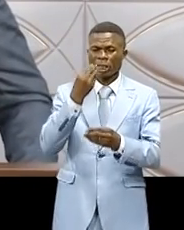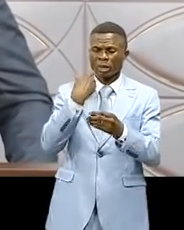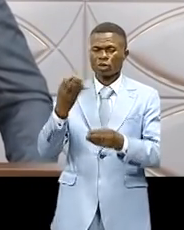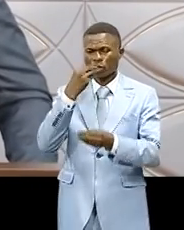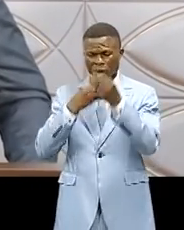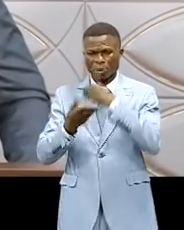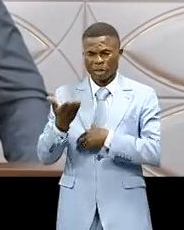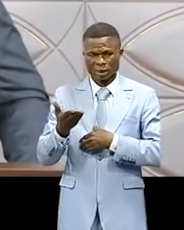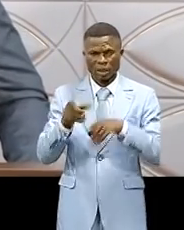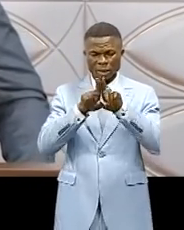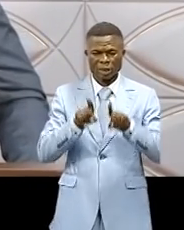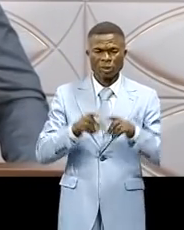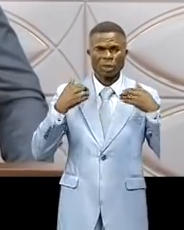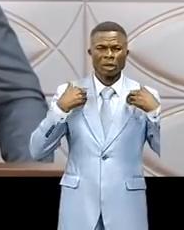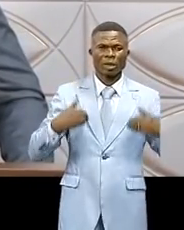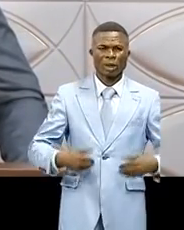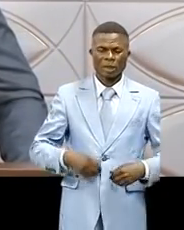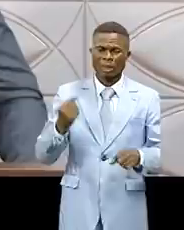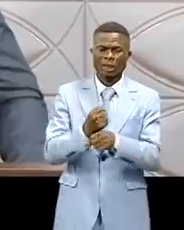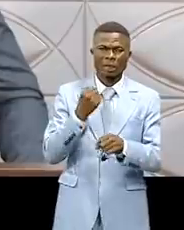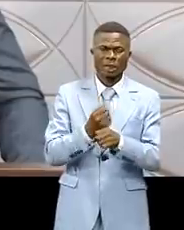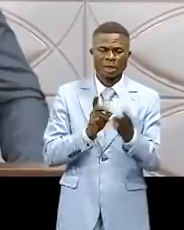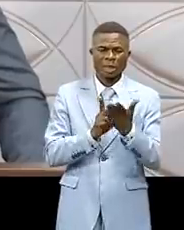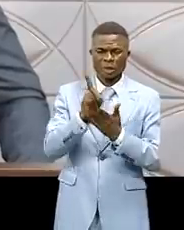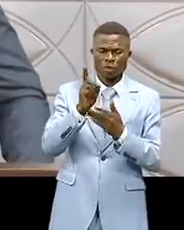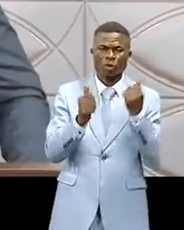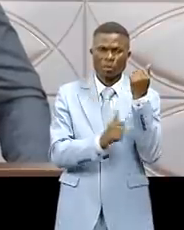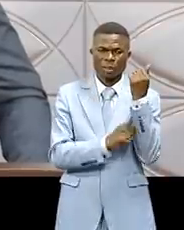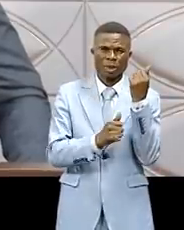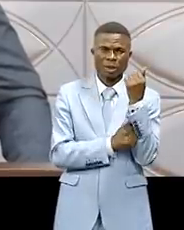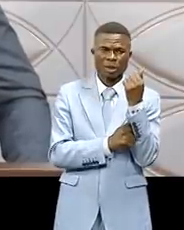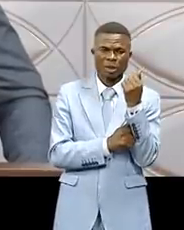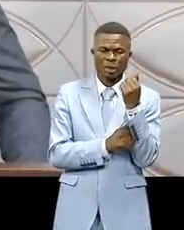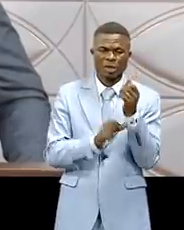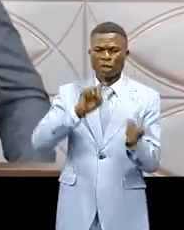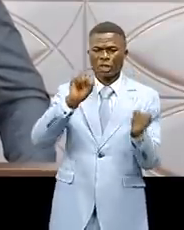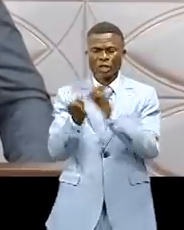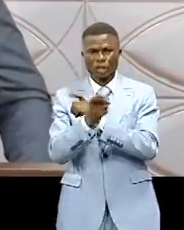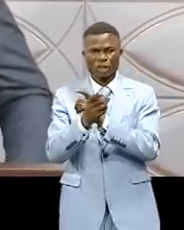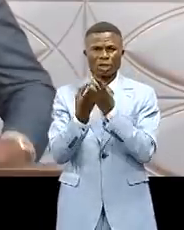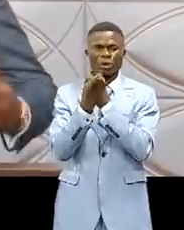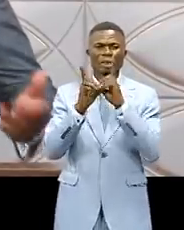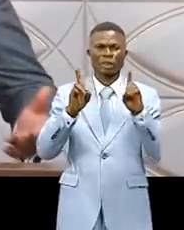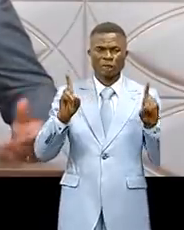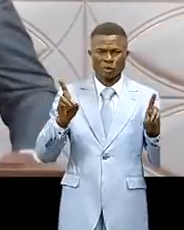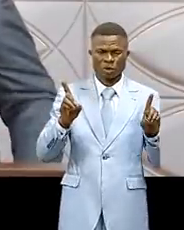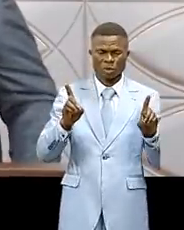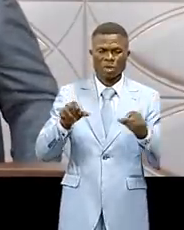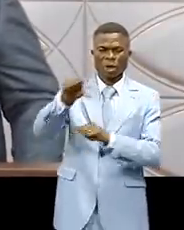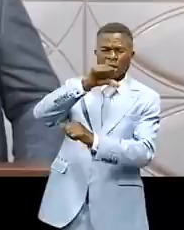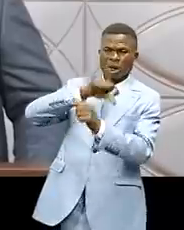la santé l'emploi les droits humains l'alternance démocratique l'environnement